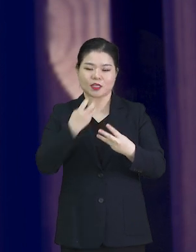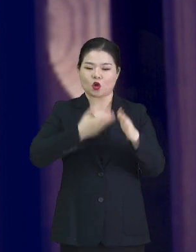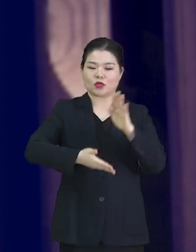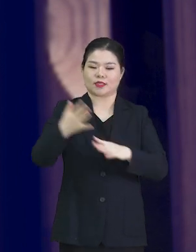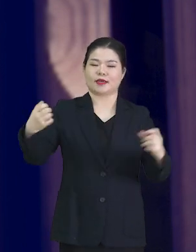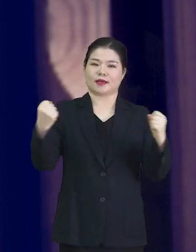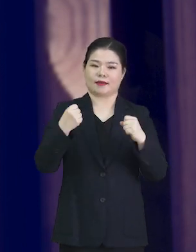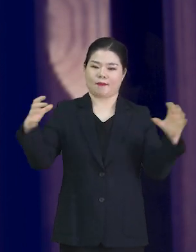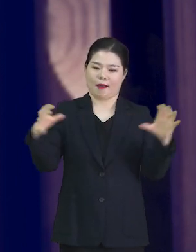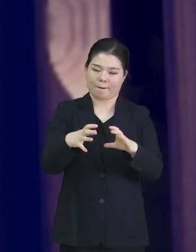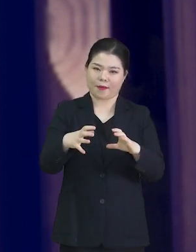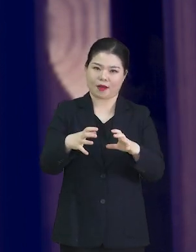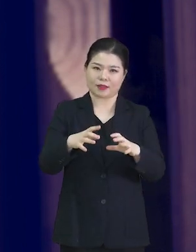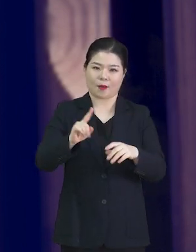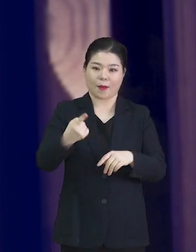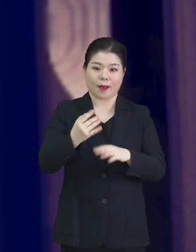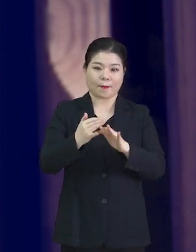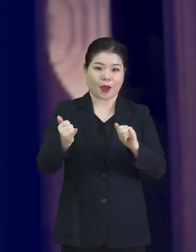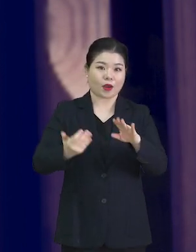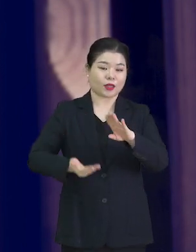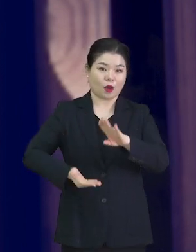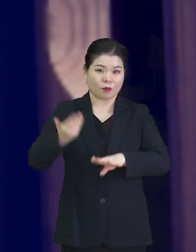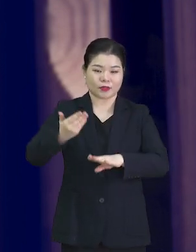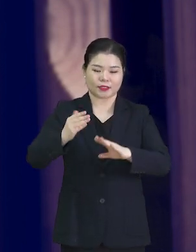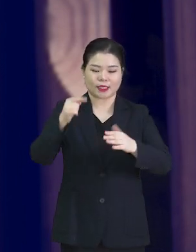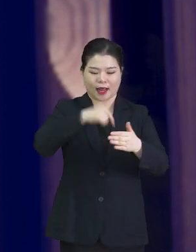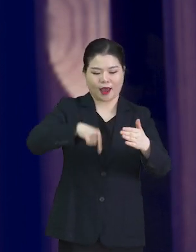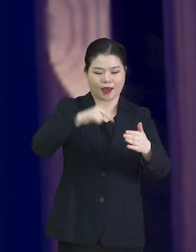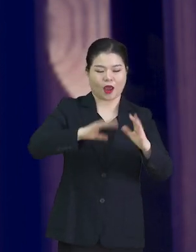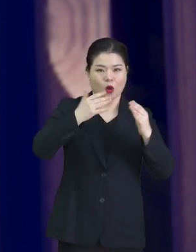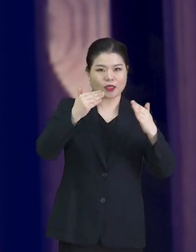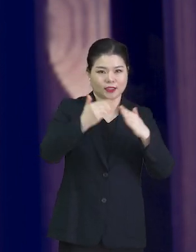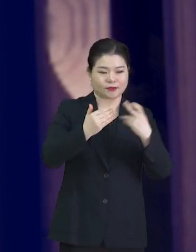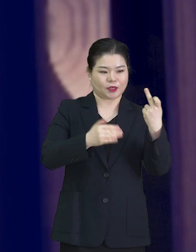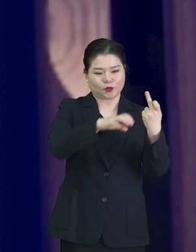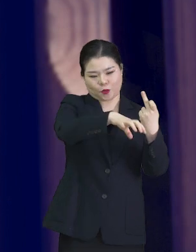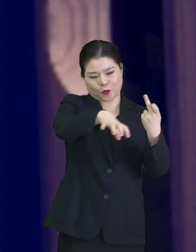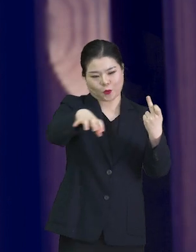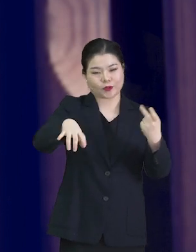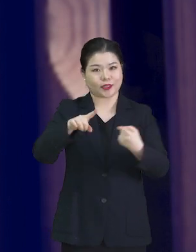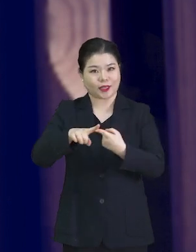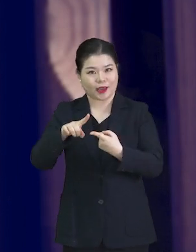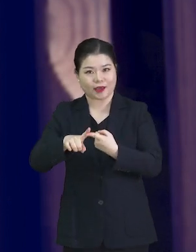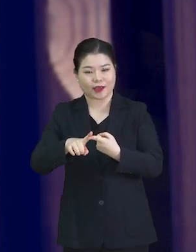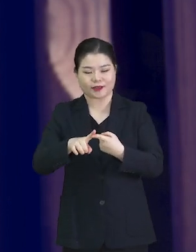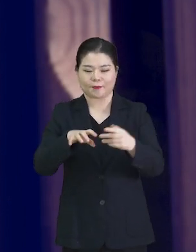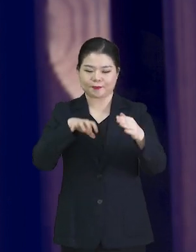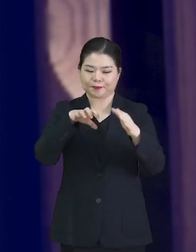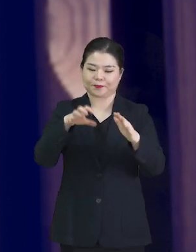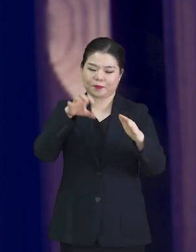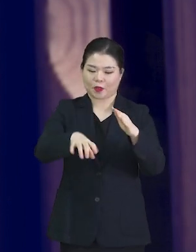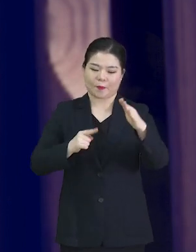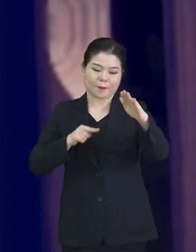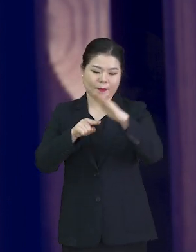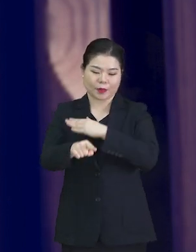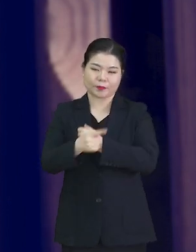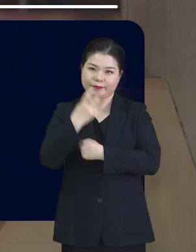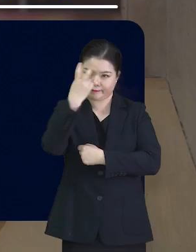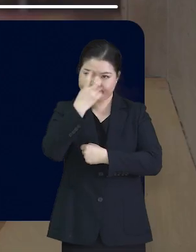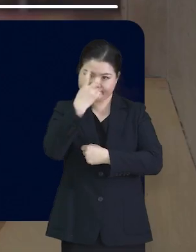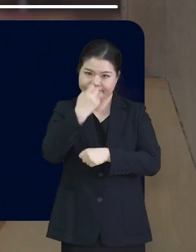합동으로 아동 100명 이상인 관내 어린이집 12개소를 대상으로 현장 점검을 벌인 데